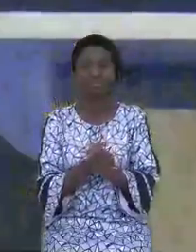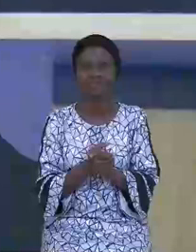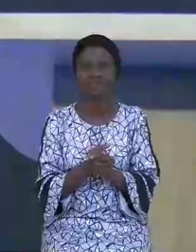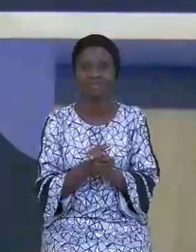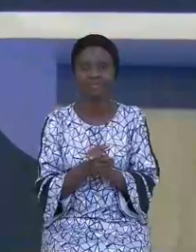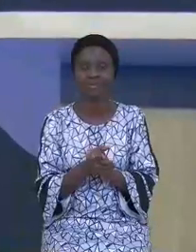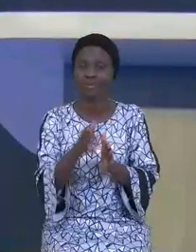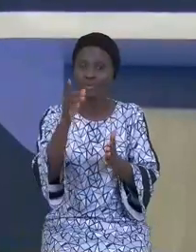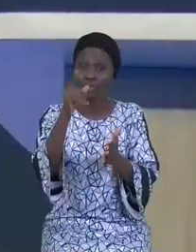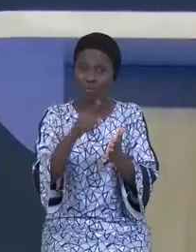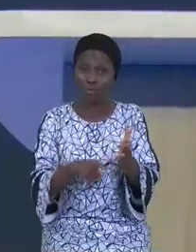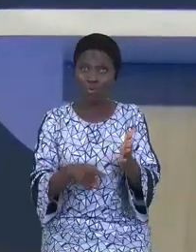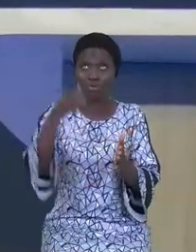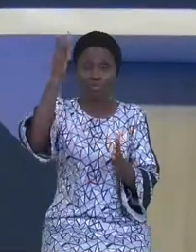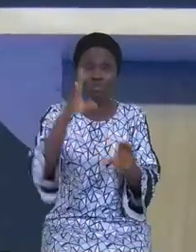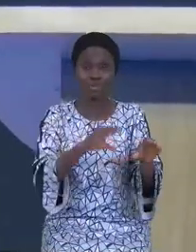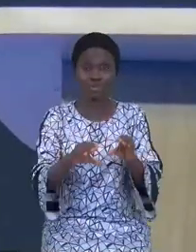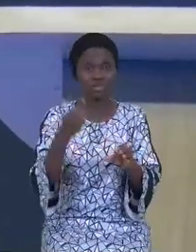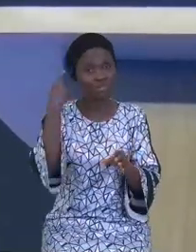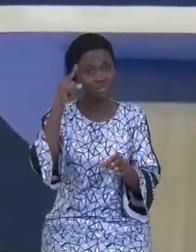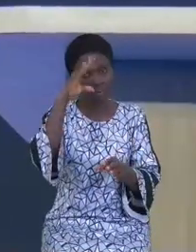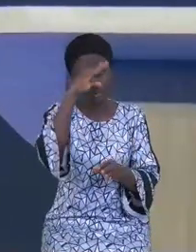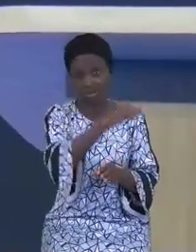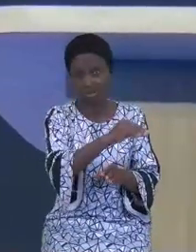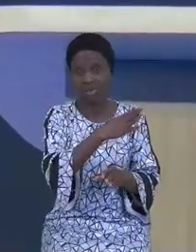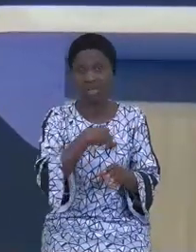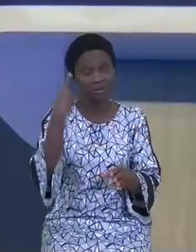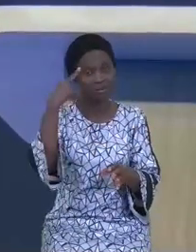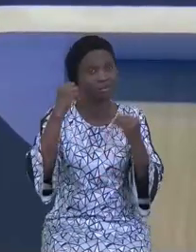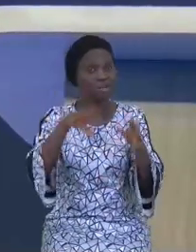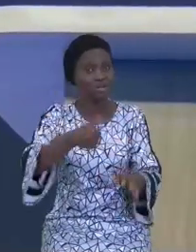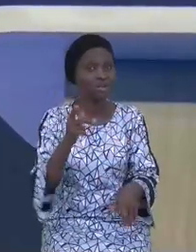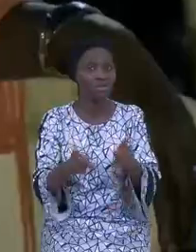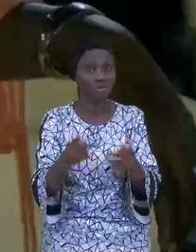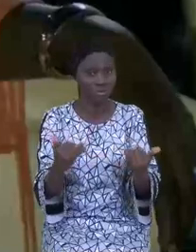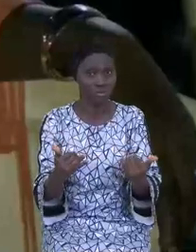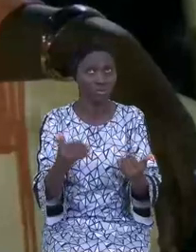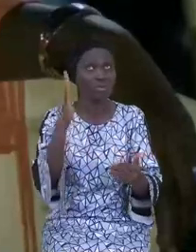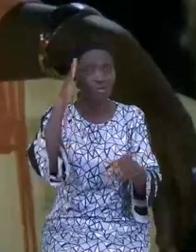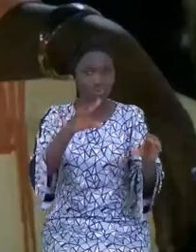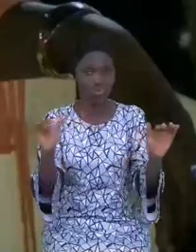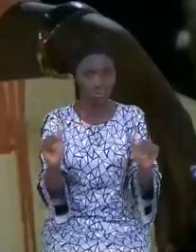Ce que Dieu a fait pour lui et pour beaucoup d'autres ce soir, il le fera pour toi.